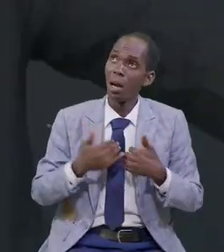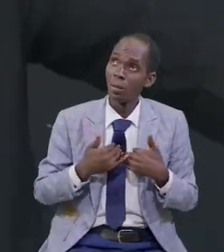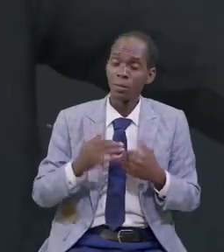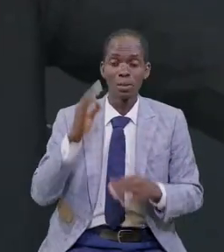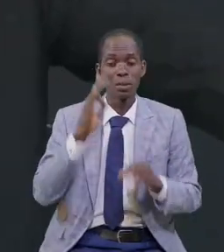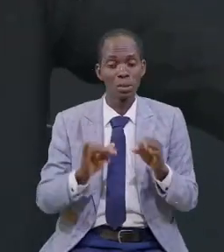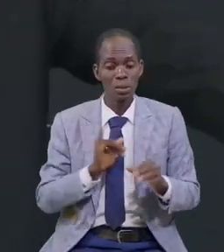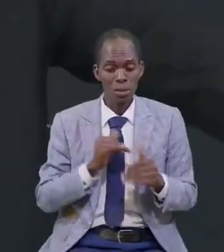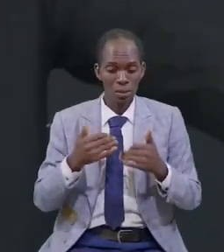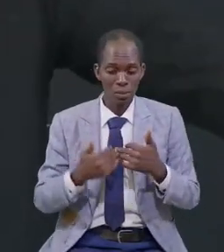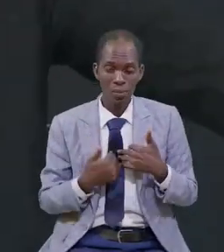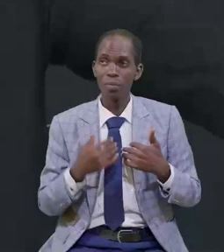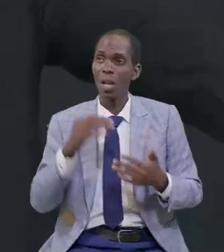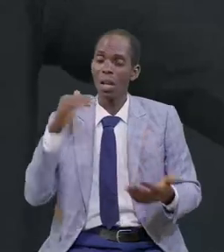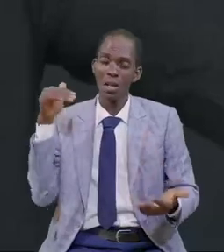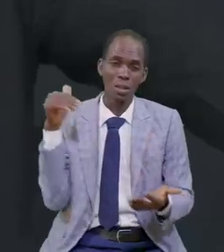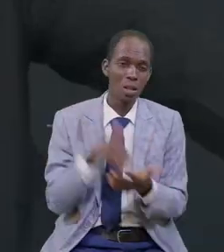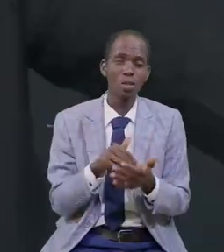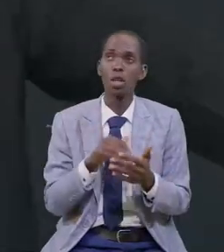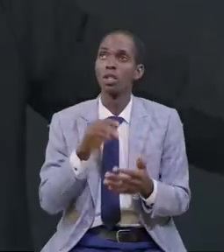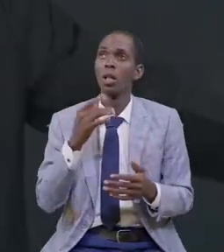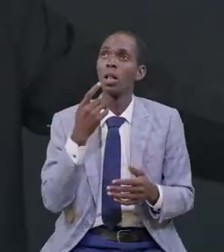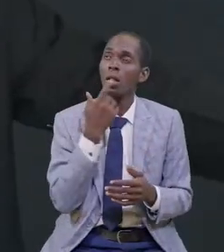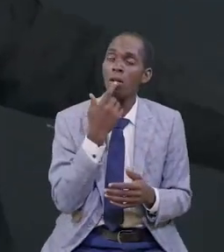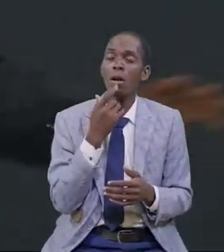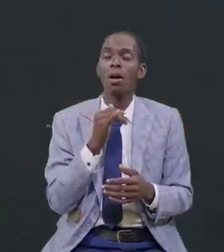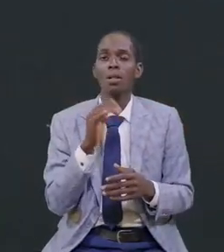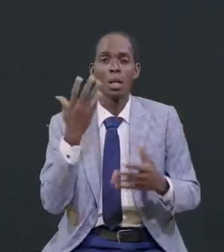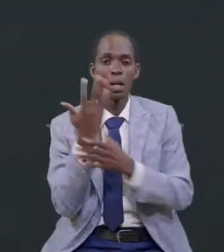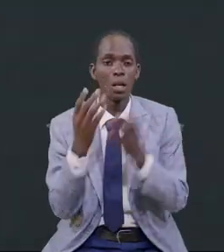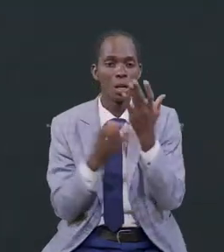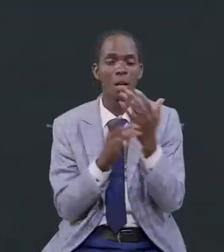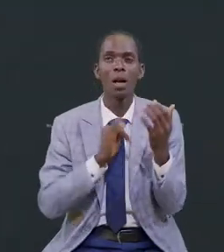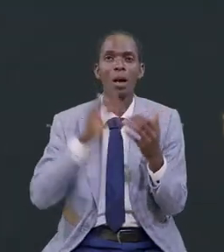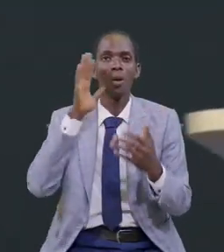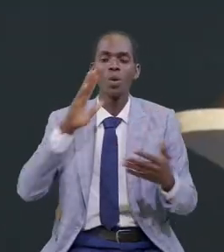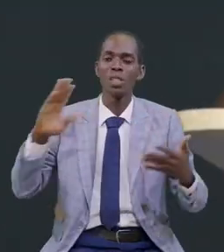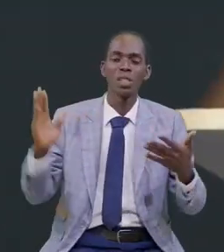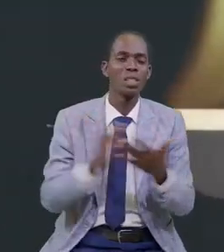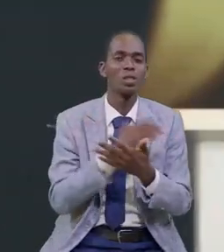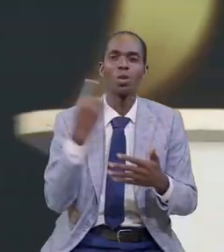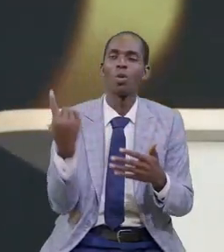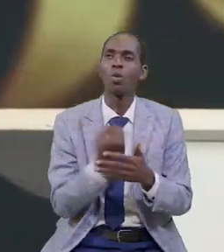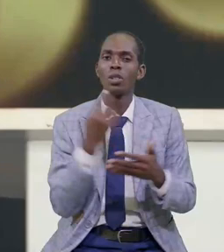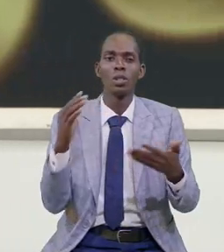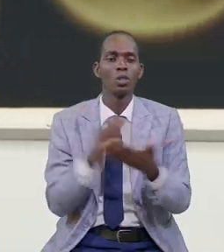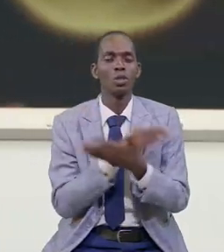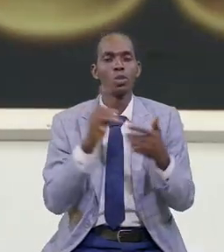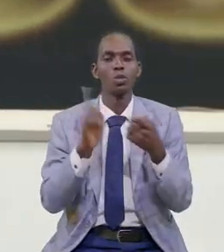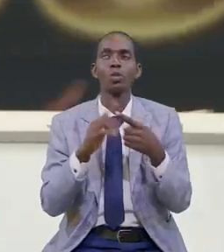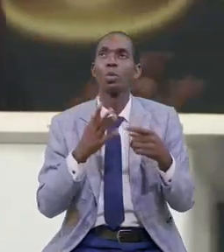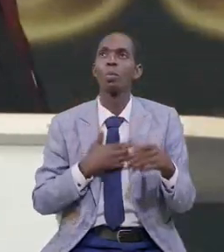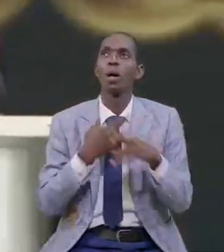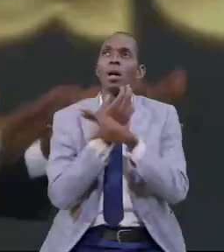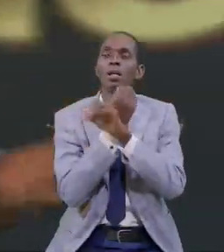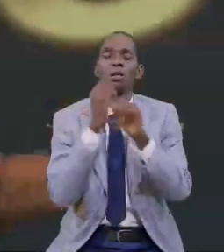1000 langue je chanterai seulement une seule chanson pour la louange de mon rédenteteur quand